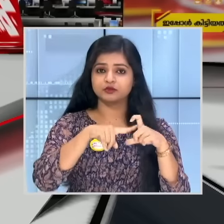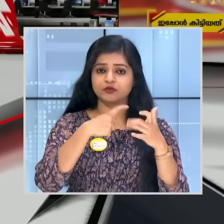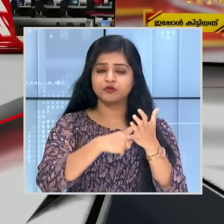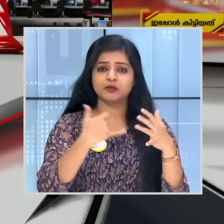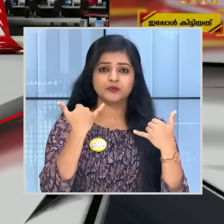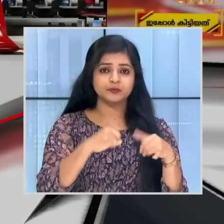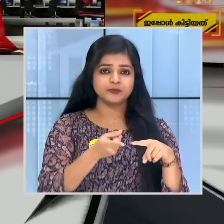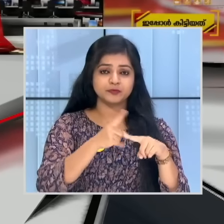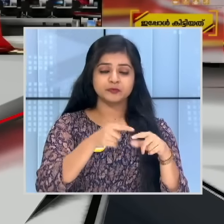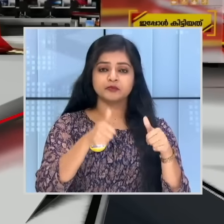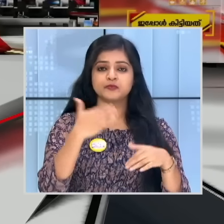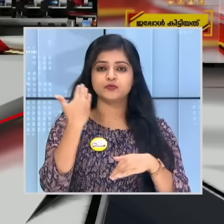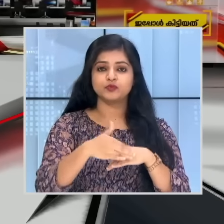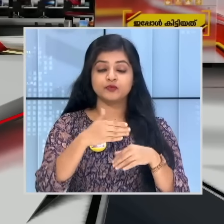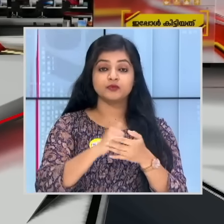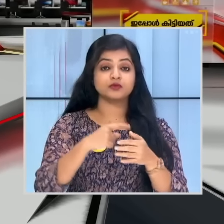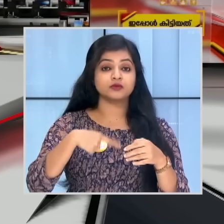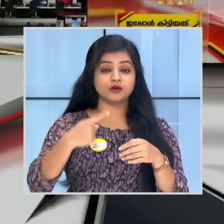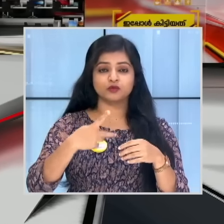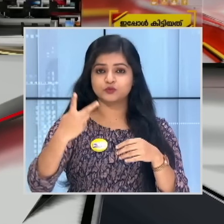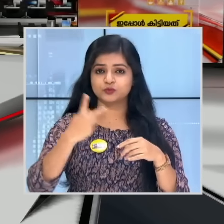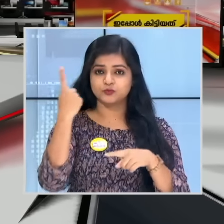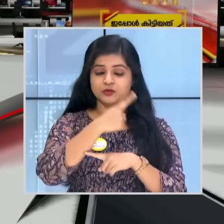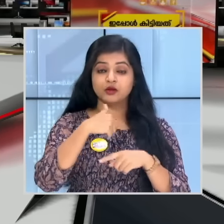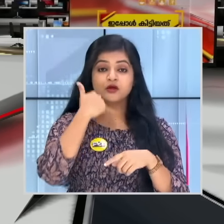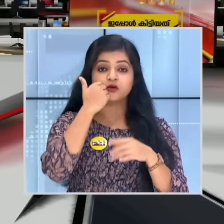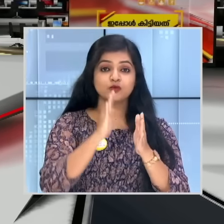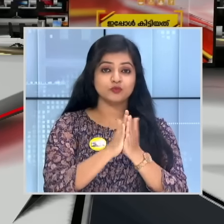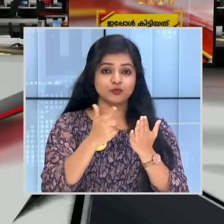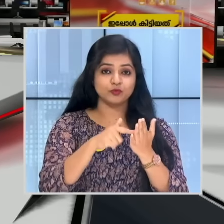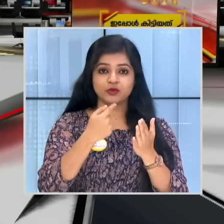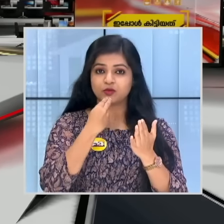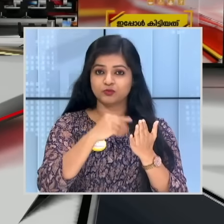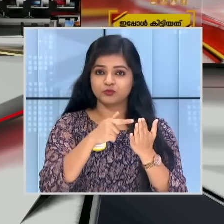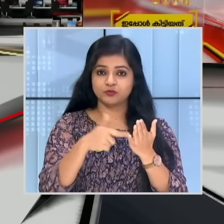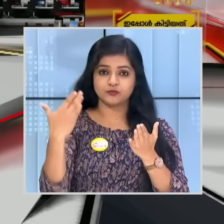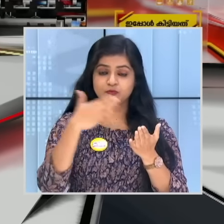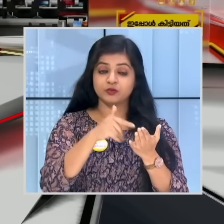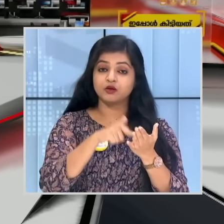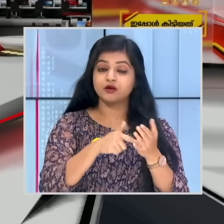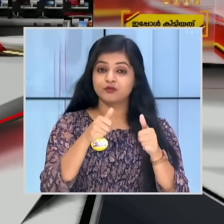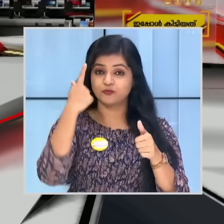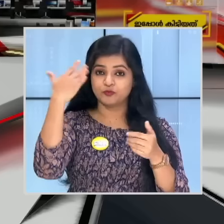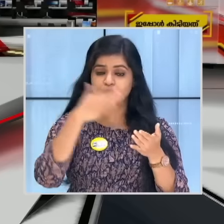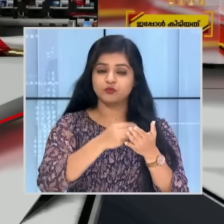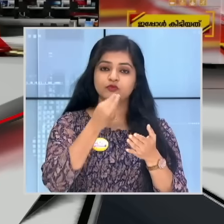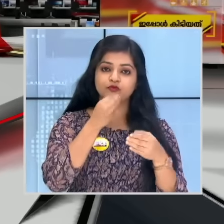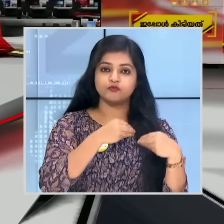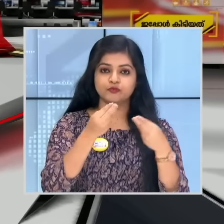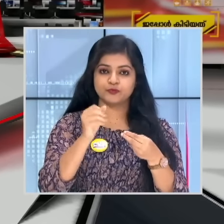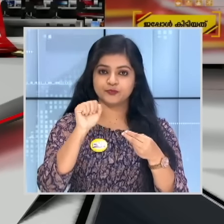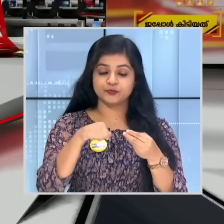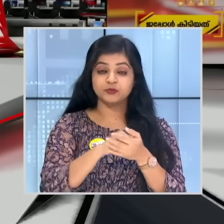മുടങ്ങാൻ കാരണം നാളെയും മറ്റന്നാളും മഞ്ഞക്കാട് ഉടമകൾക്ക് മസ്റ്ററിങ് നടത്താം മസ്റ്ററിങ്ങിന് വരുന്ന മഞ്ഞക്കാട് ഉടമകൾക്ക് അരിയും നൽകും ബാക്കിയുള്ളവർക്ക്